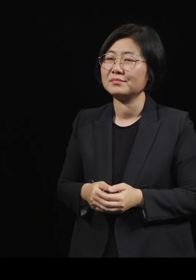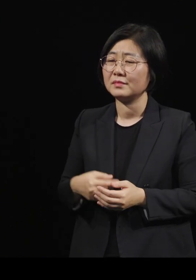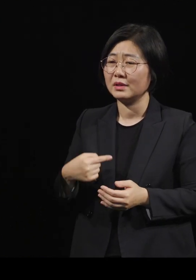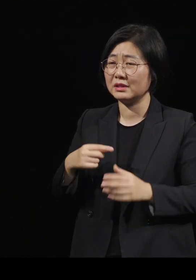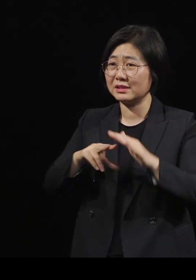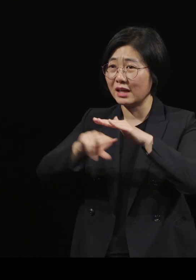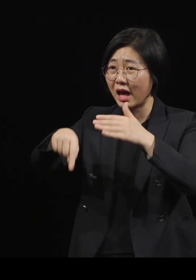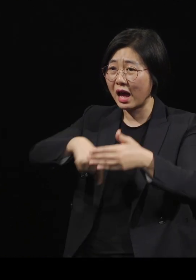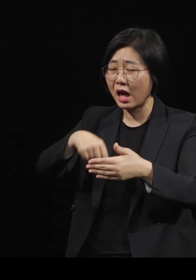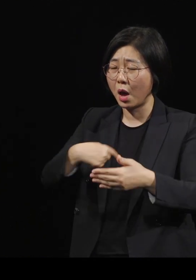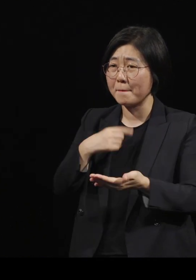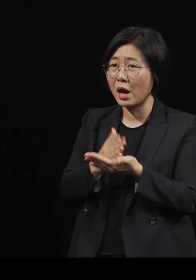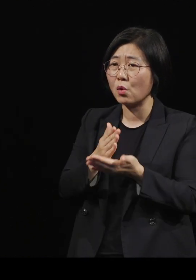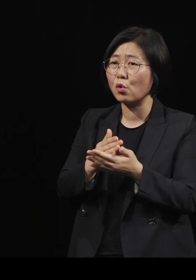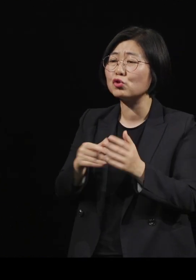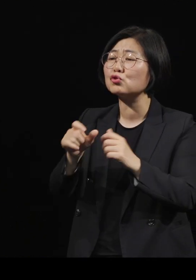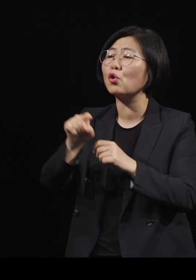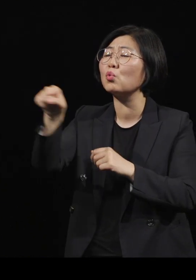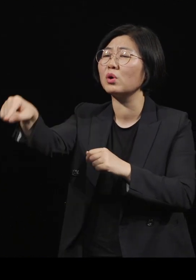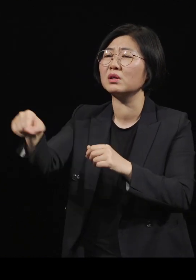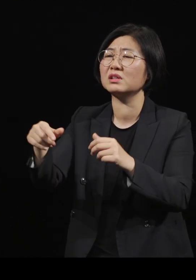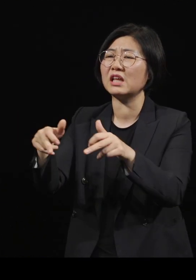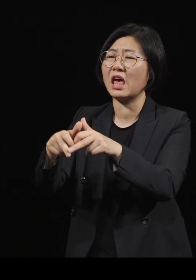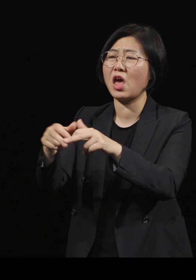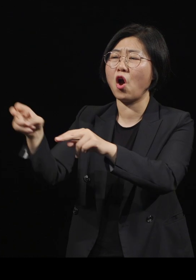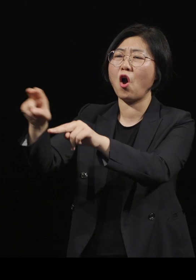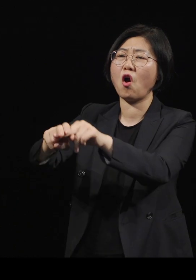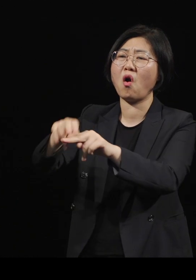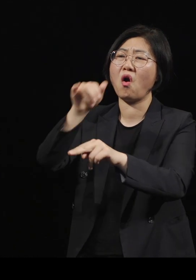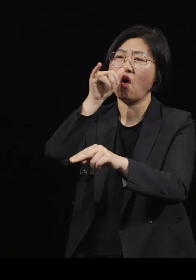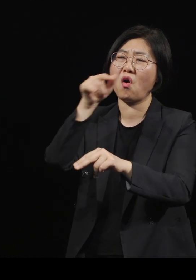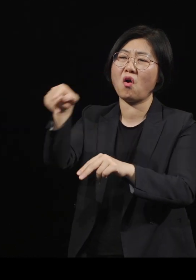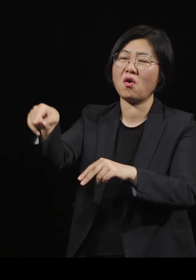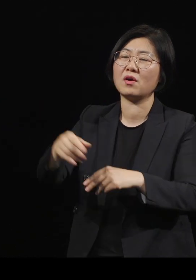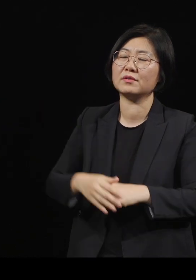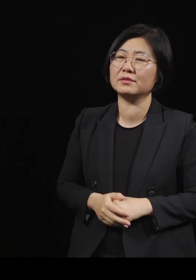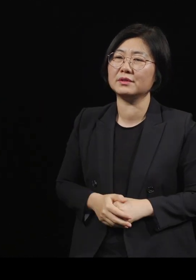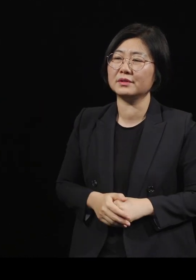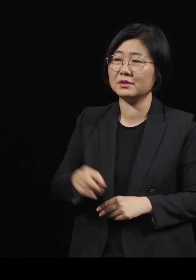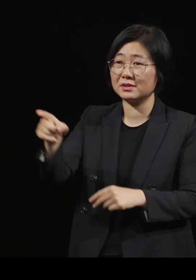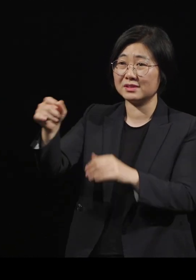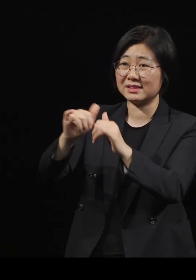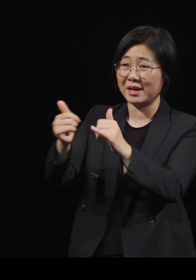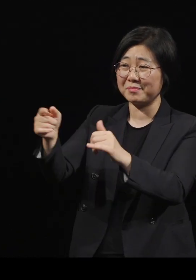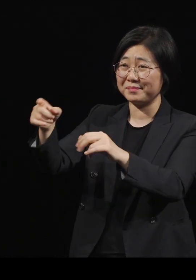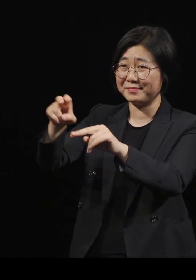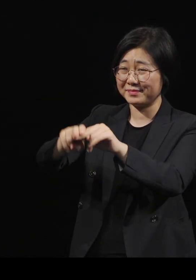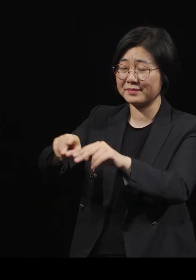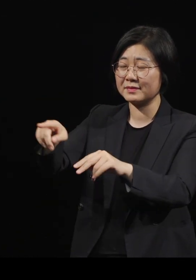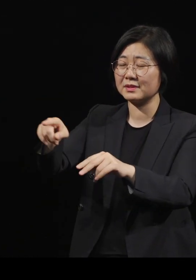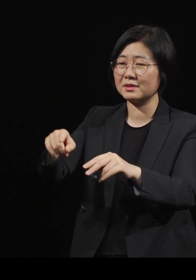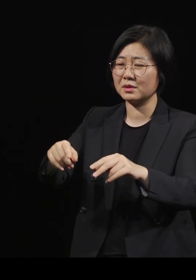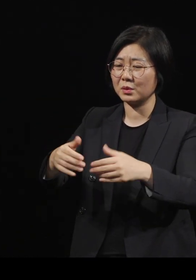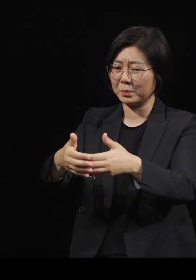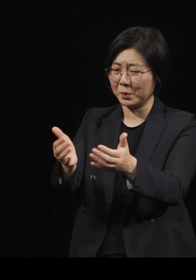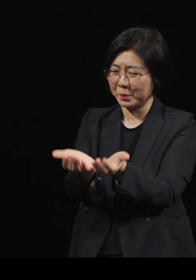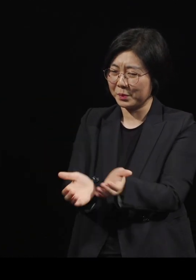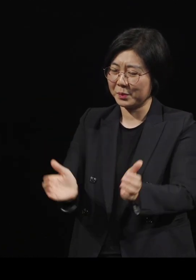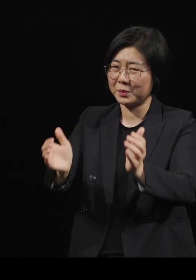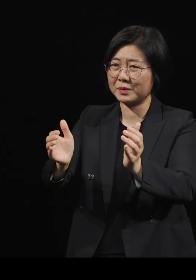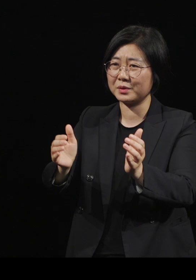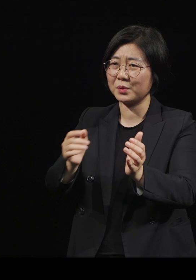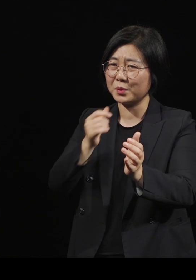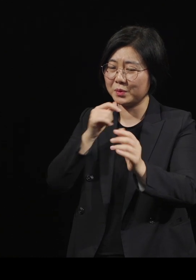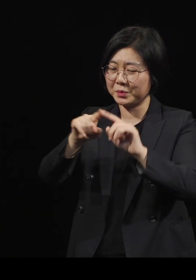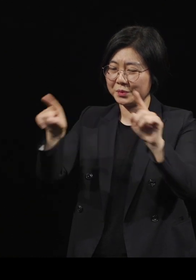지하철에 저 말고 다른 장애인 분이 또 타셨어요. 근데 이분이 조그만 바구니를 이렇게